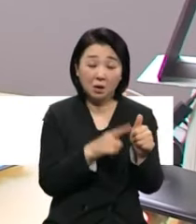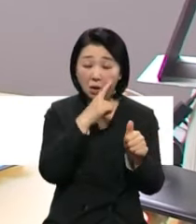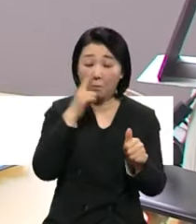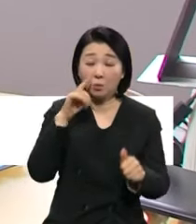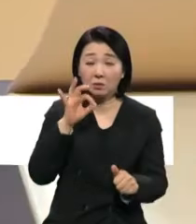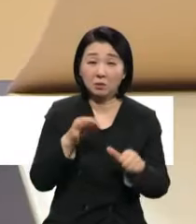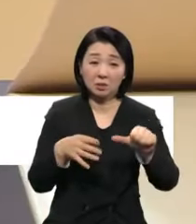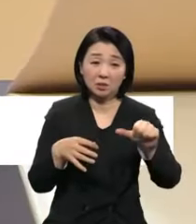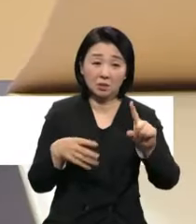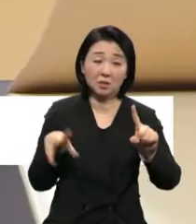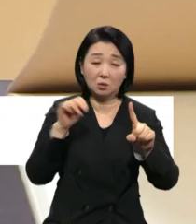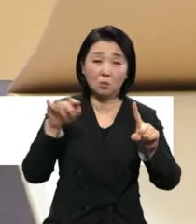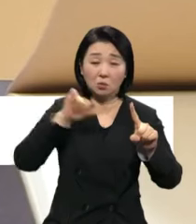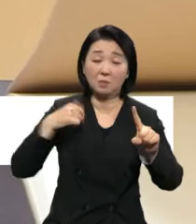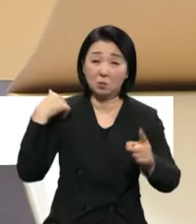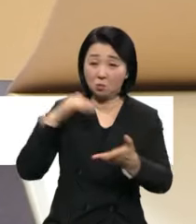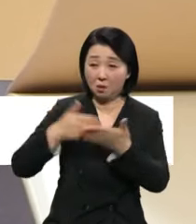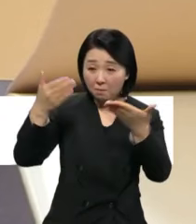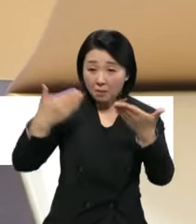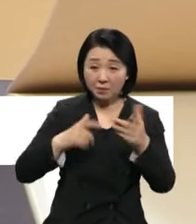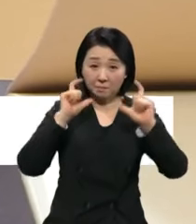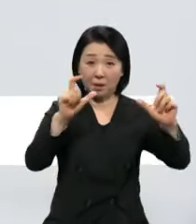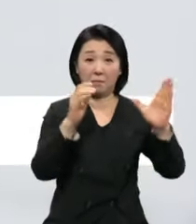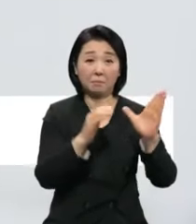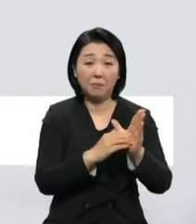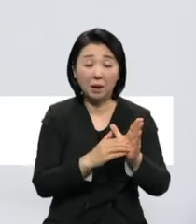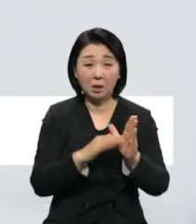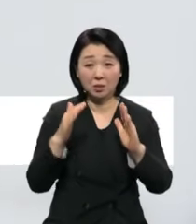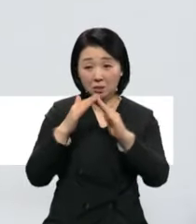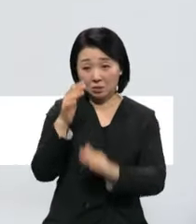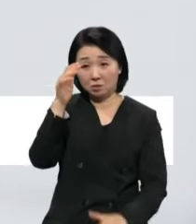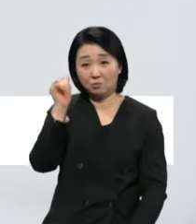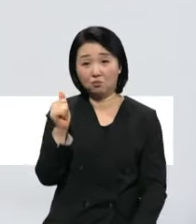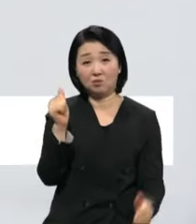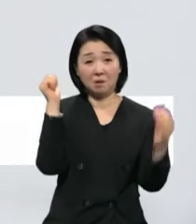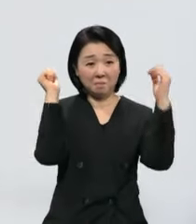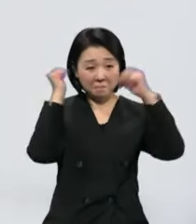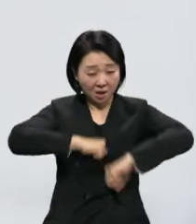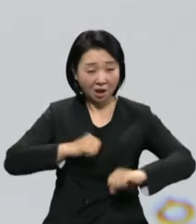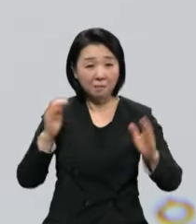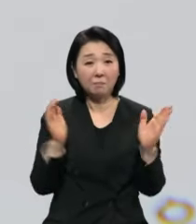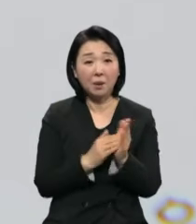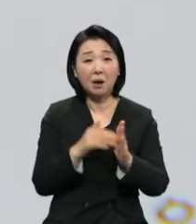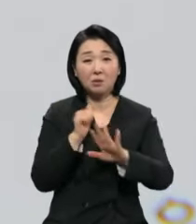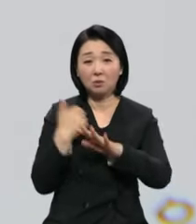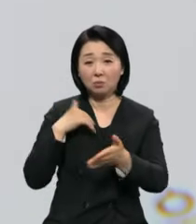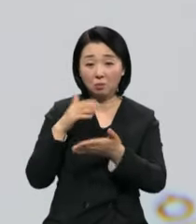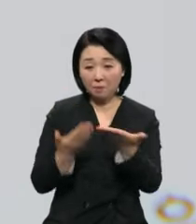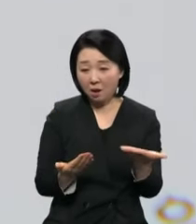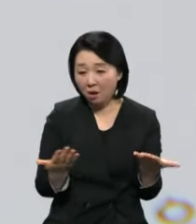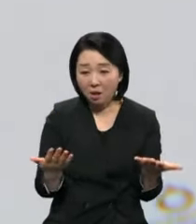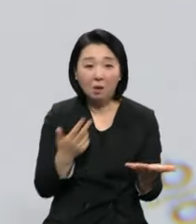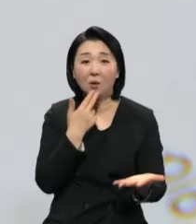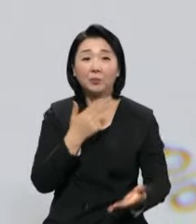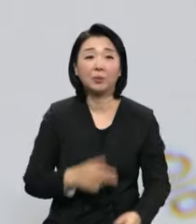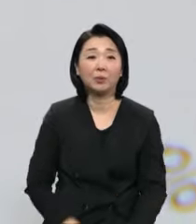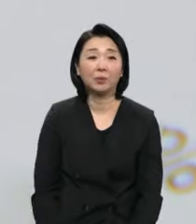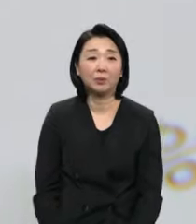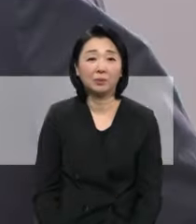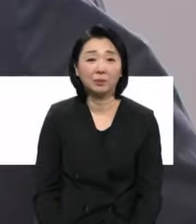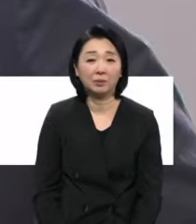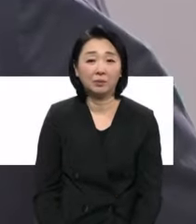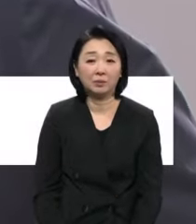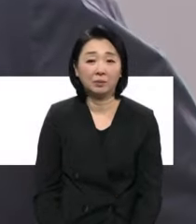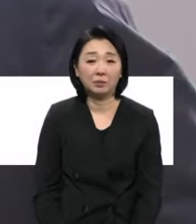돌려받으란 판결까지 받았습니다. 하지만 최근 집주인이 파산하면서 돌려받을 길이 막막해졌습니다. 보증금